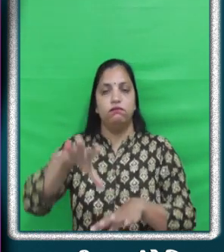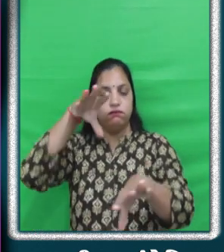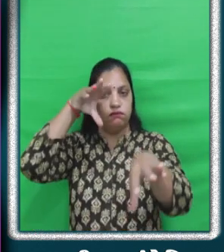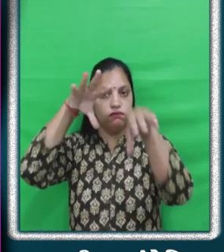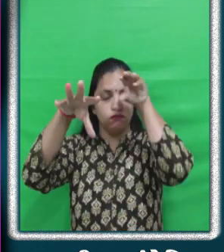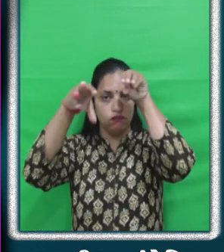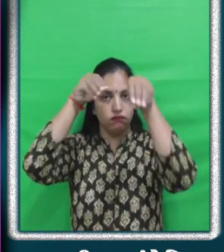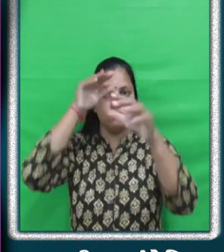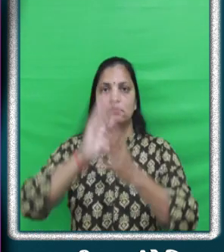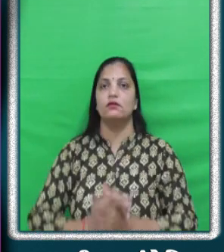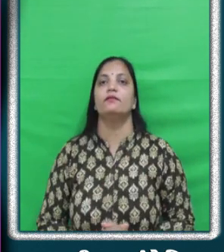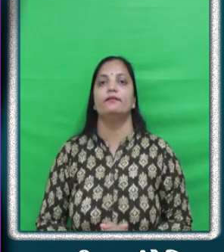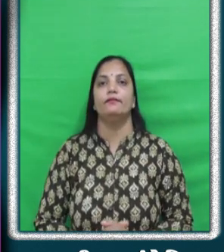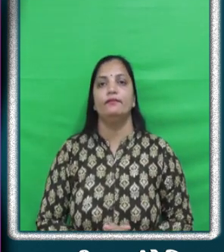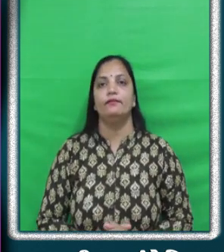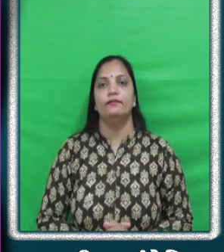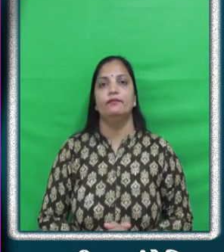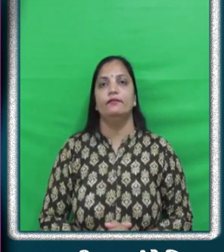તેઓ અભ્યાસ કરી રહ્યા છે.